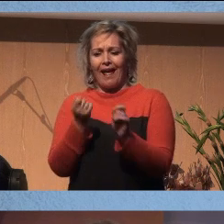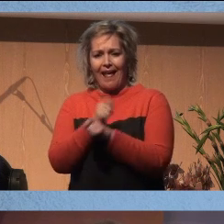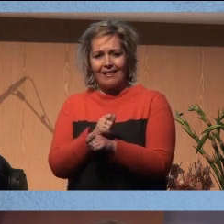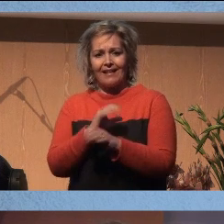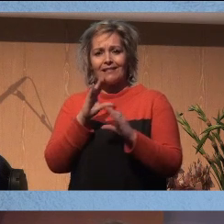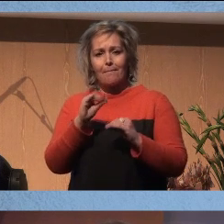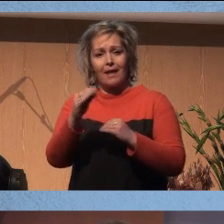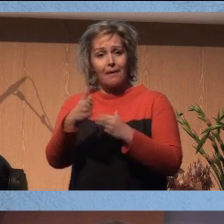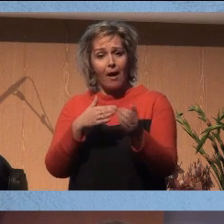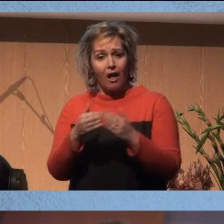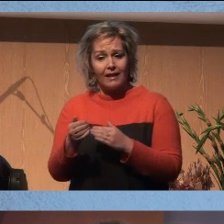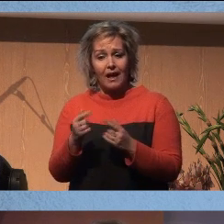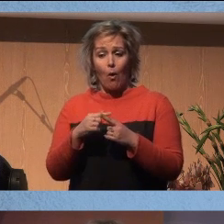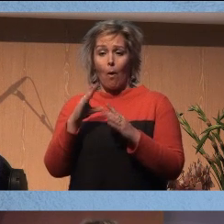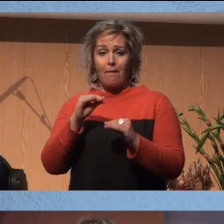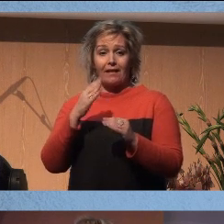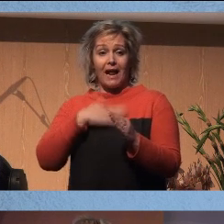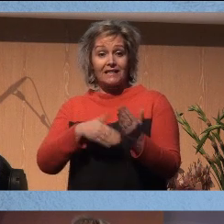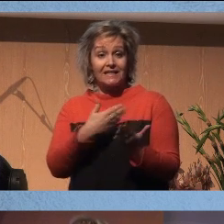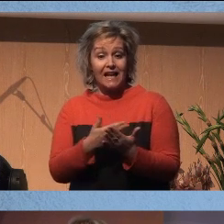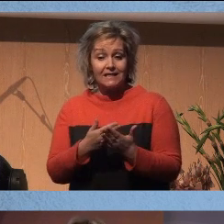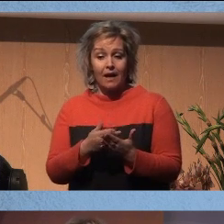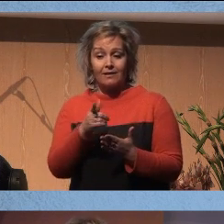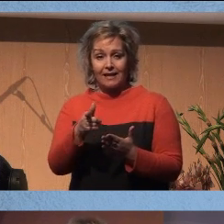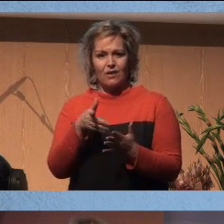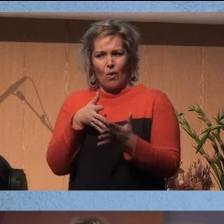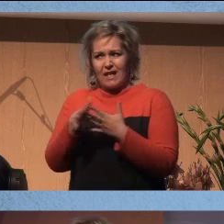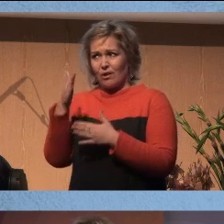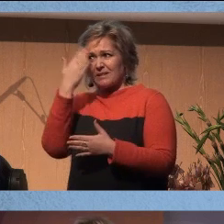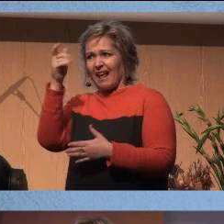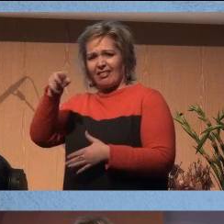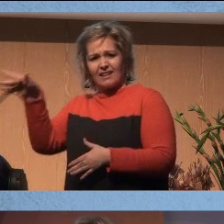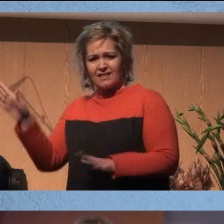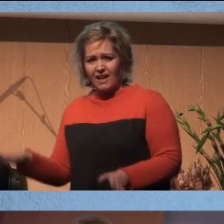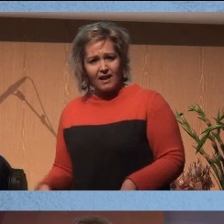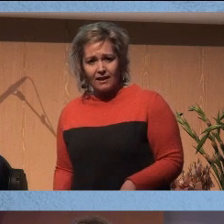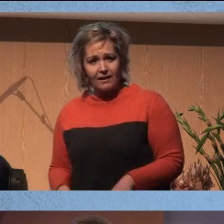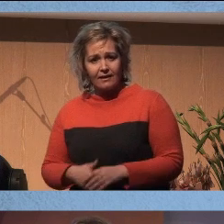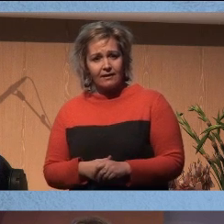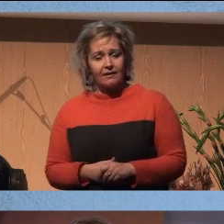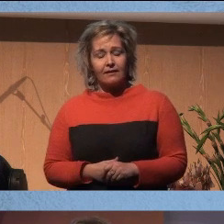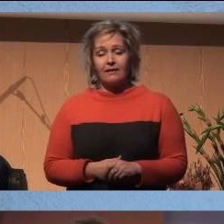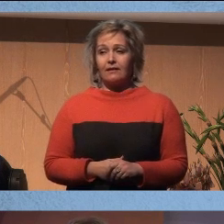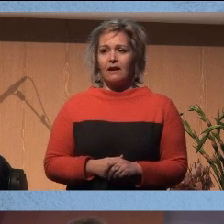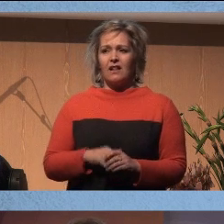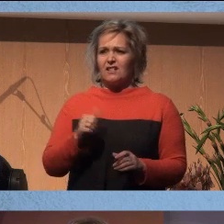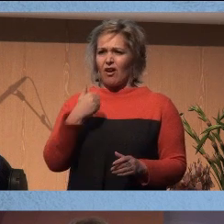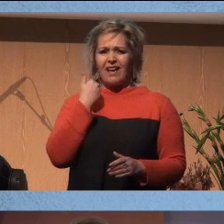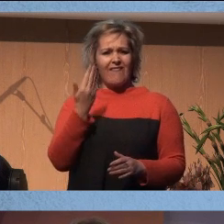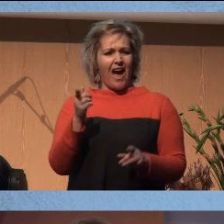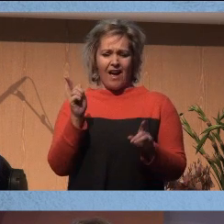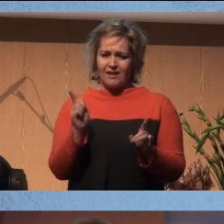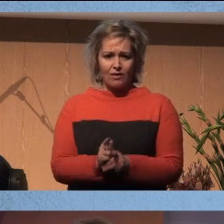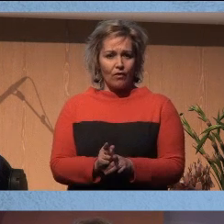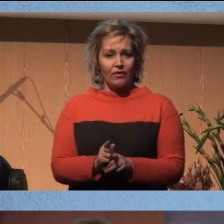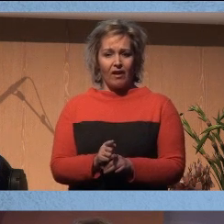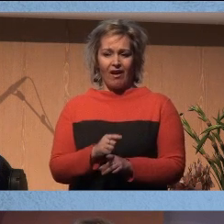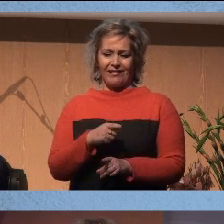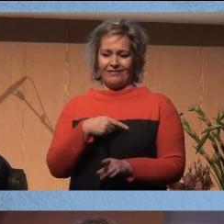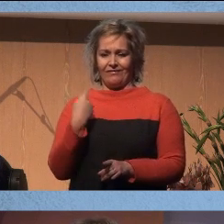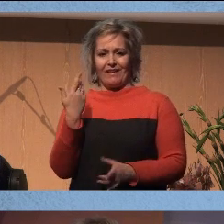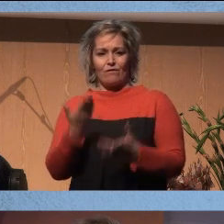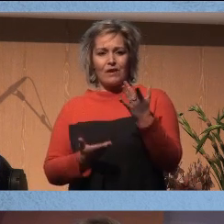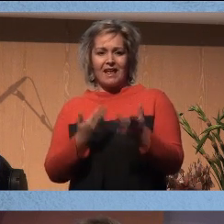til bedre behandling og en bedre helsetjeneste skal gå gjennom kjendiser. Det skal ikke være slik at vi